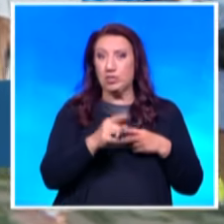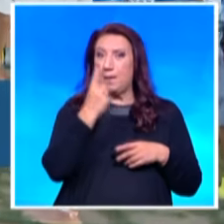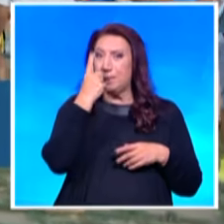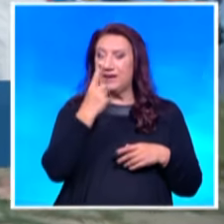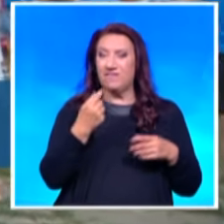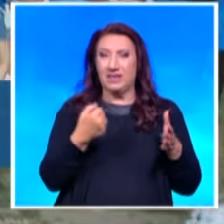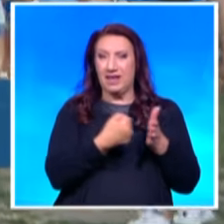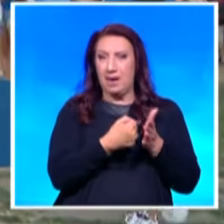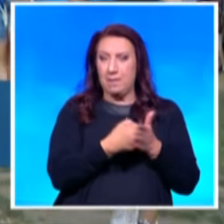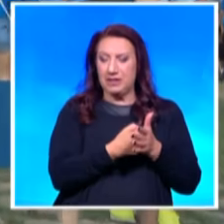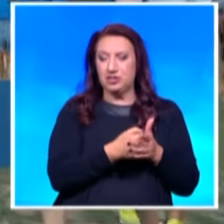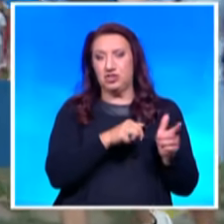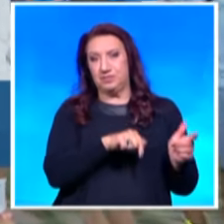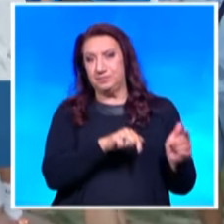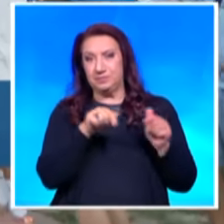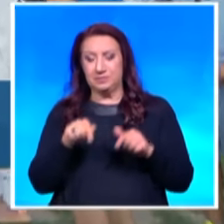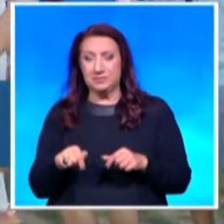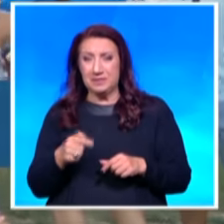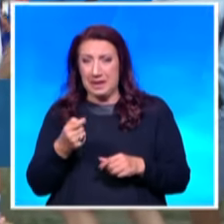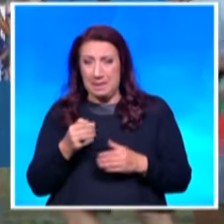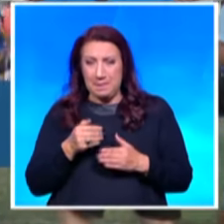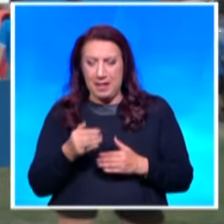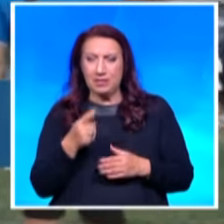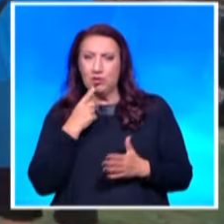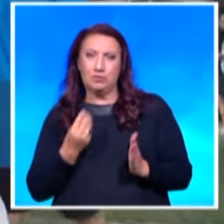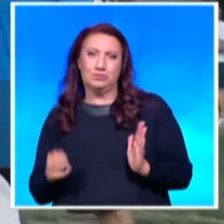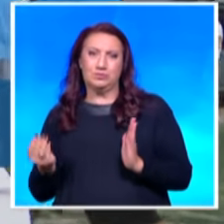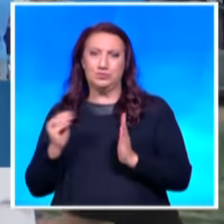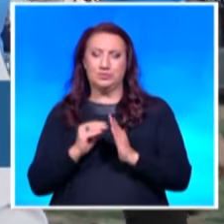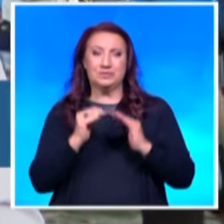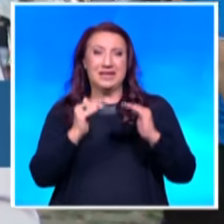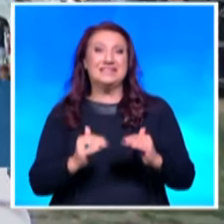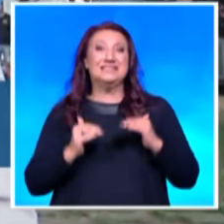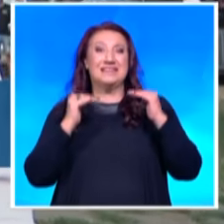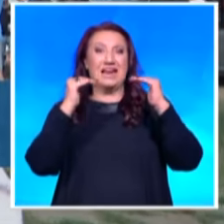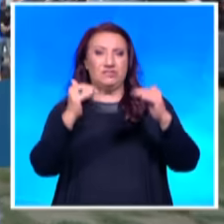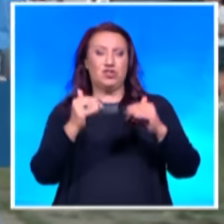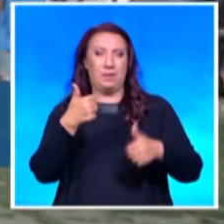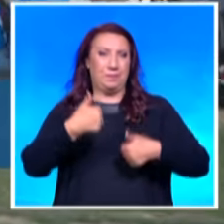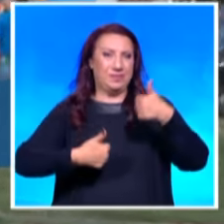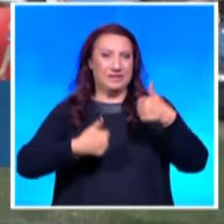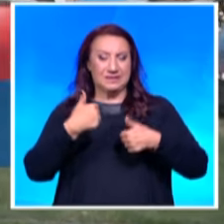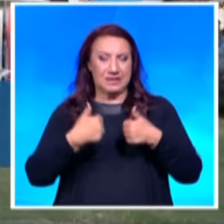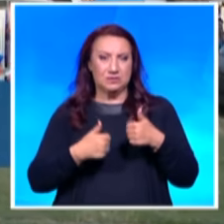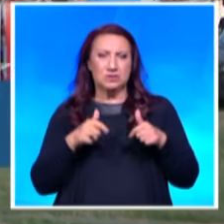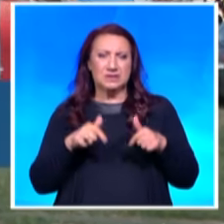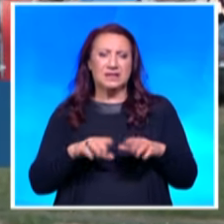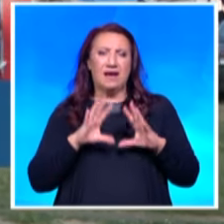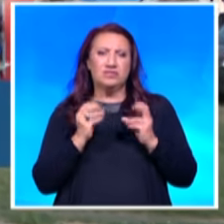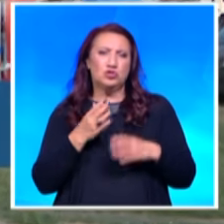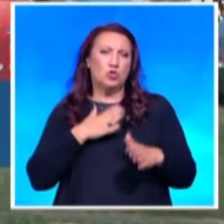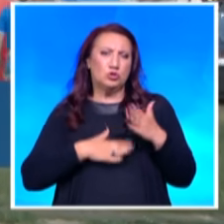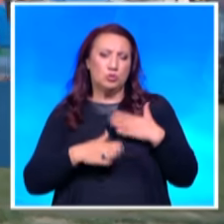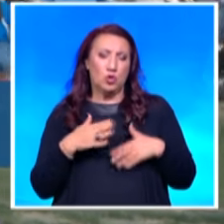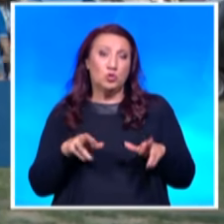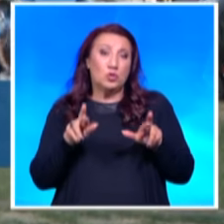т.е. преди днешния, и са само на крачка от това да се класират в следващия етап на надпреварата. За сега всичко е спокойно, надяваме се